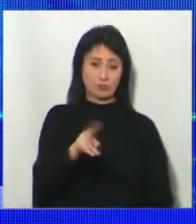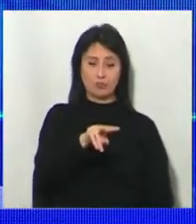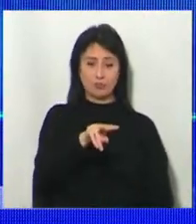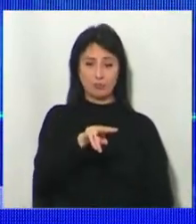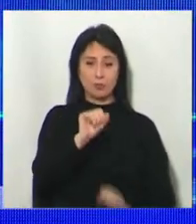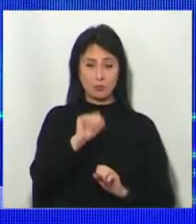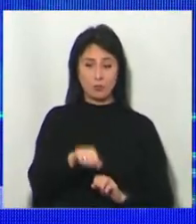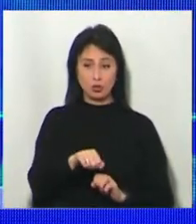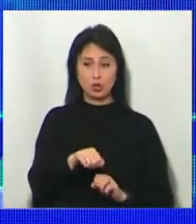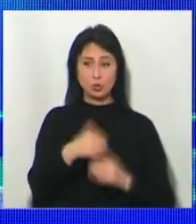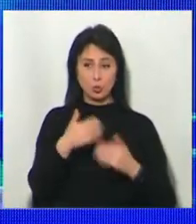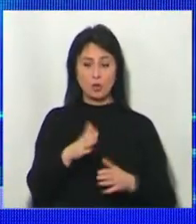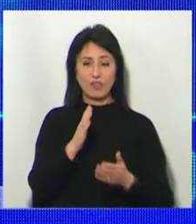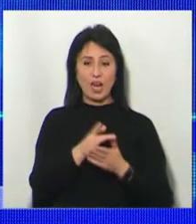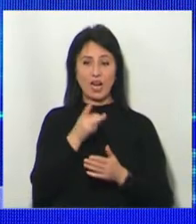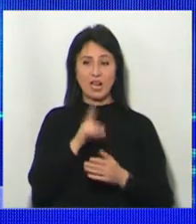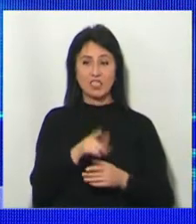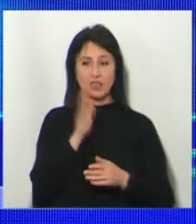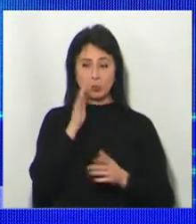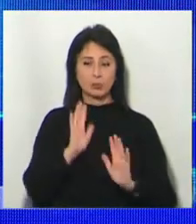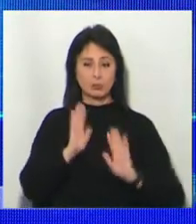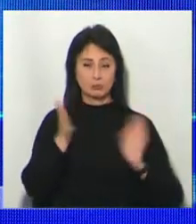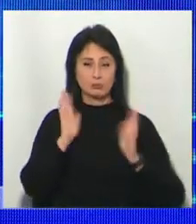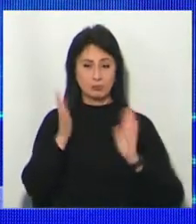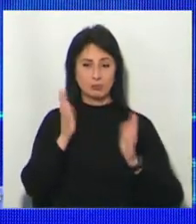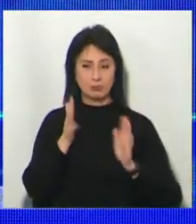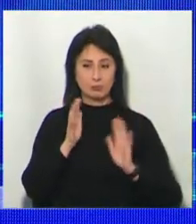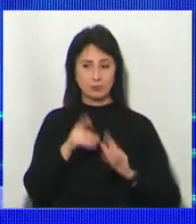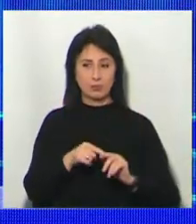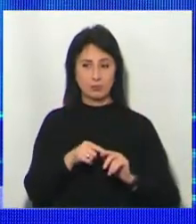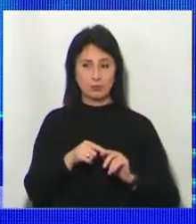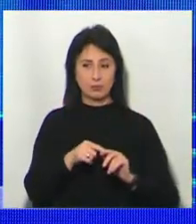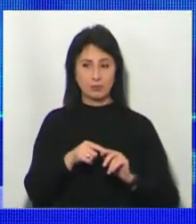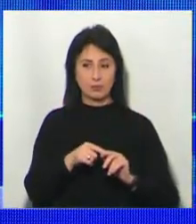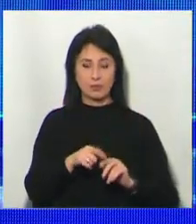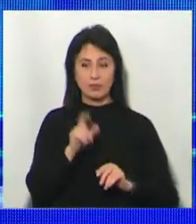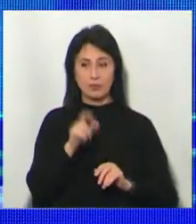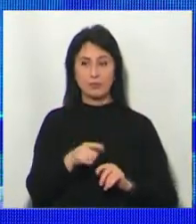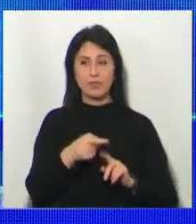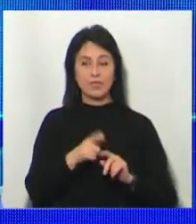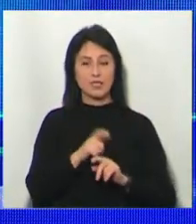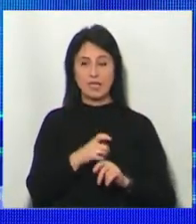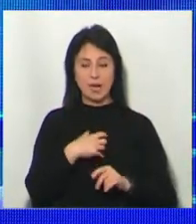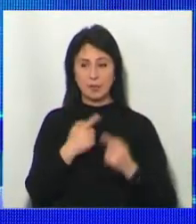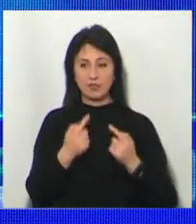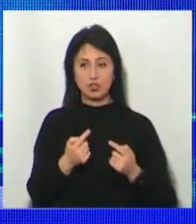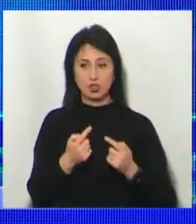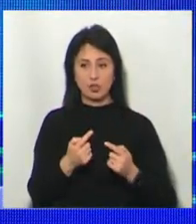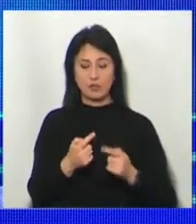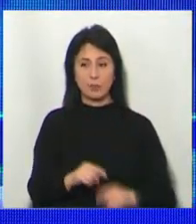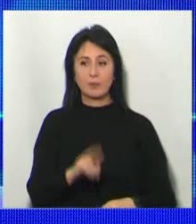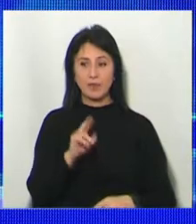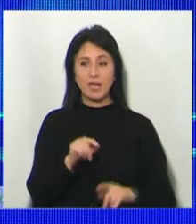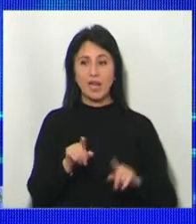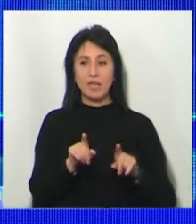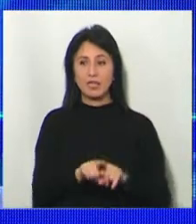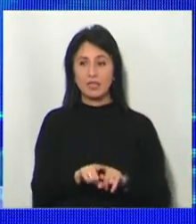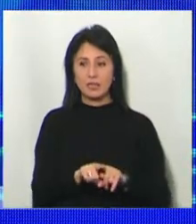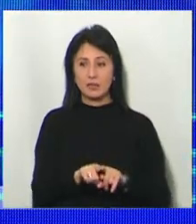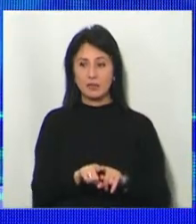Mușla hiperuricemia, ucoiari risc, irom arteriul hipertensia, nu ne va aici o să damias. Este alien nișnolovania, dar